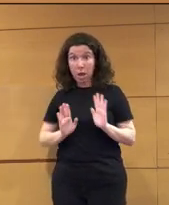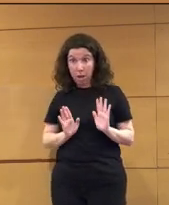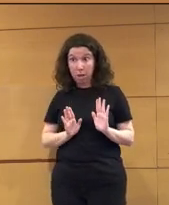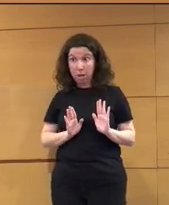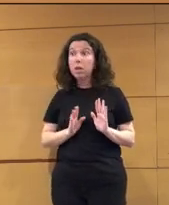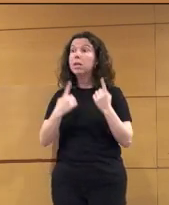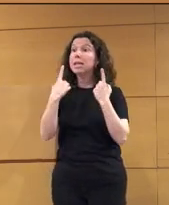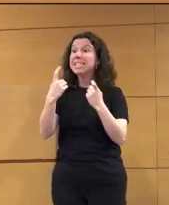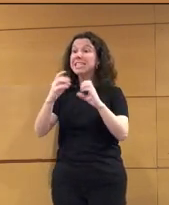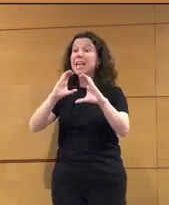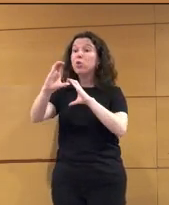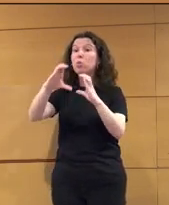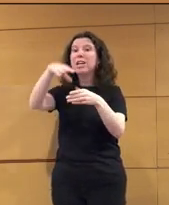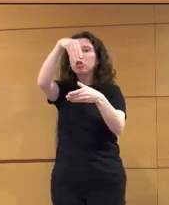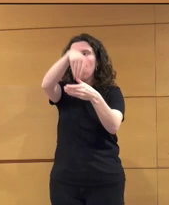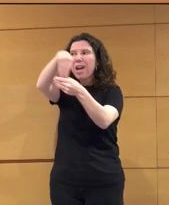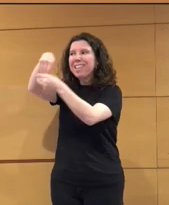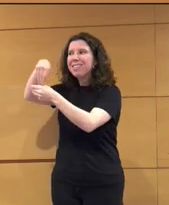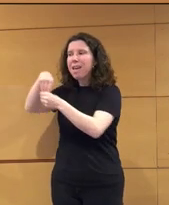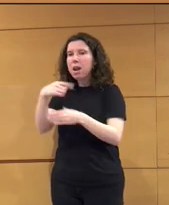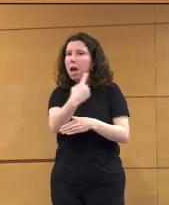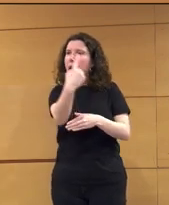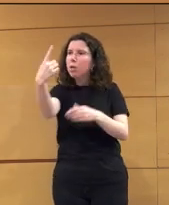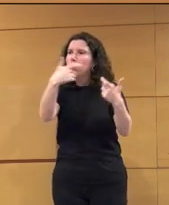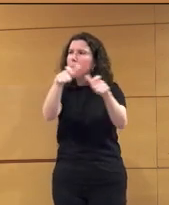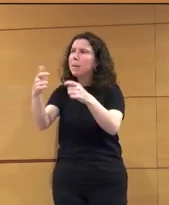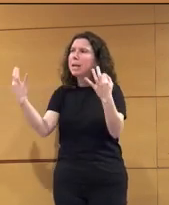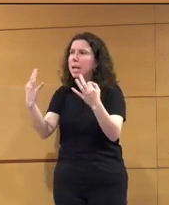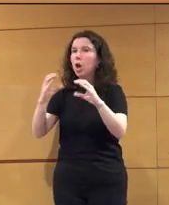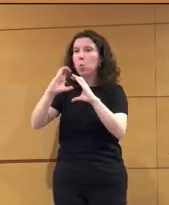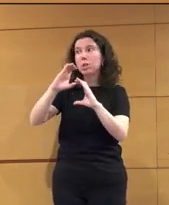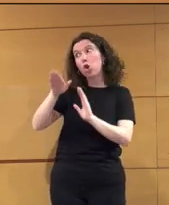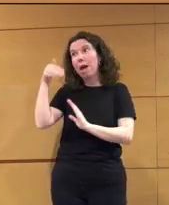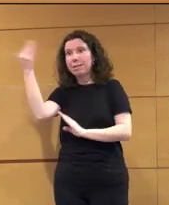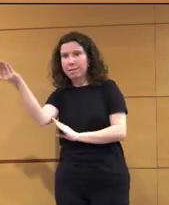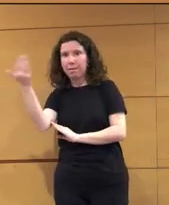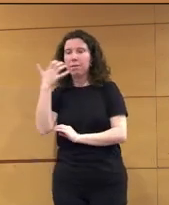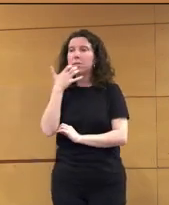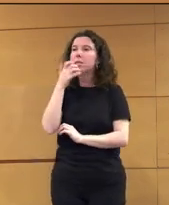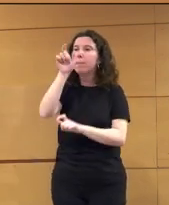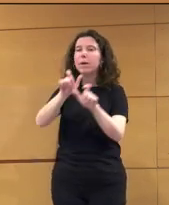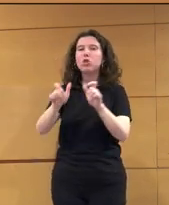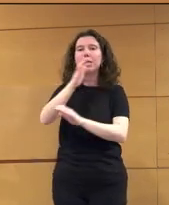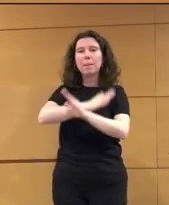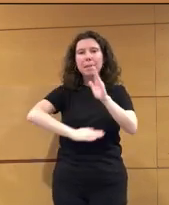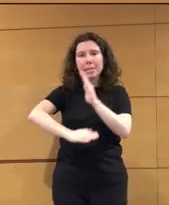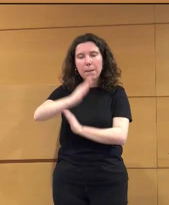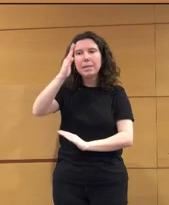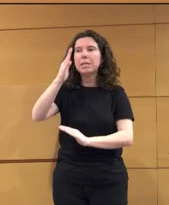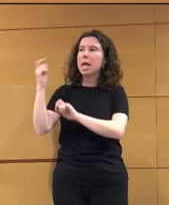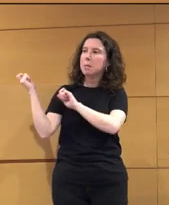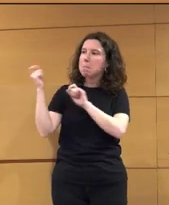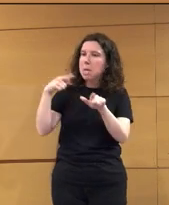necessitats de comunicació interna teniu als vostres departaments, de necessitat de comunicació externa, quan tracteu amb persones amb discapacitat, migrants,